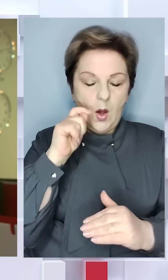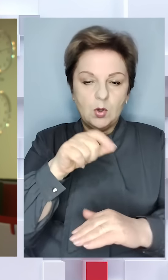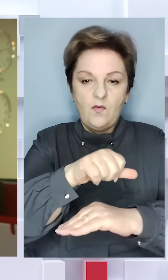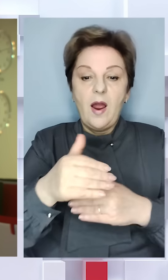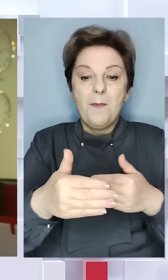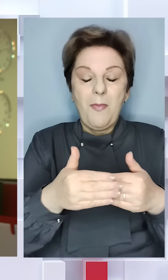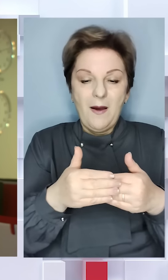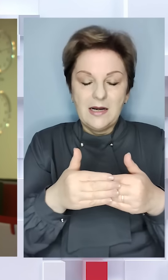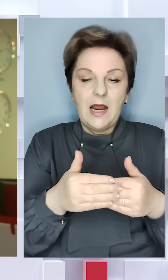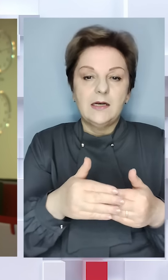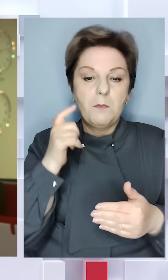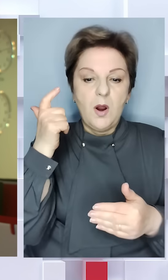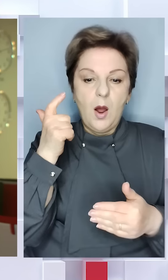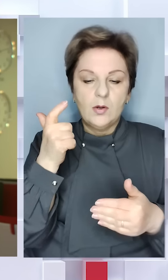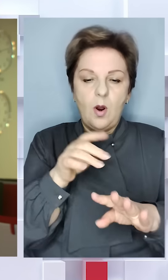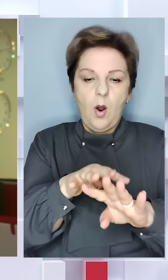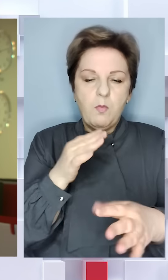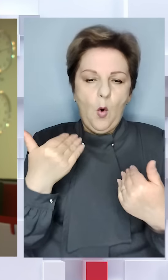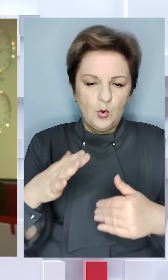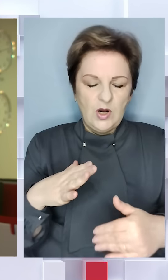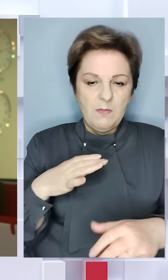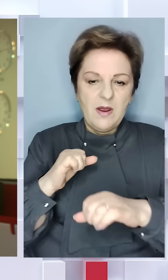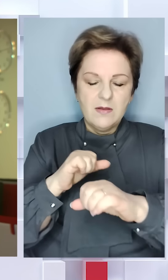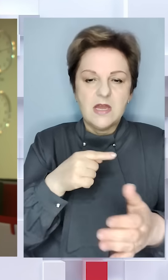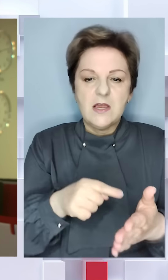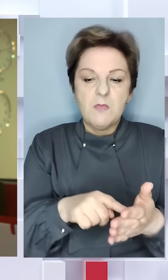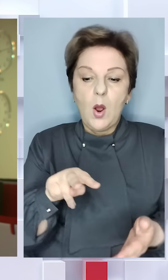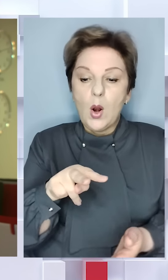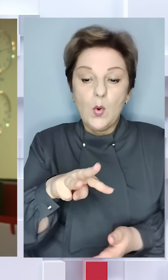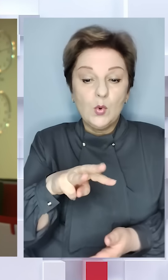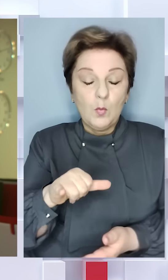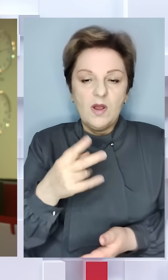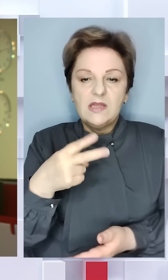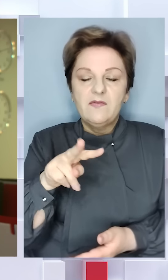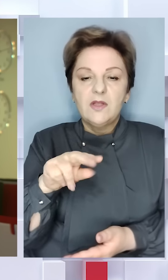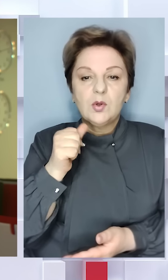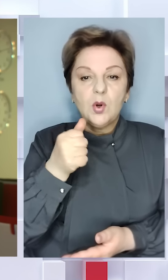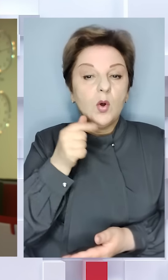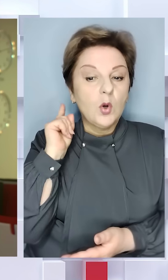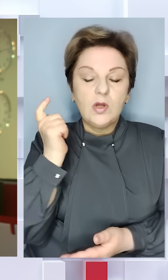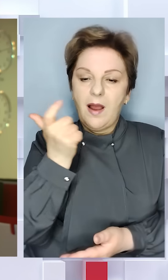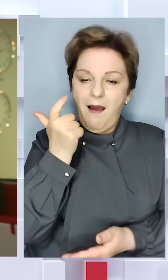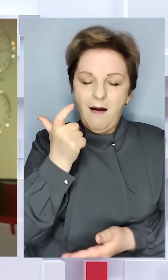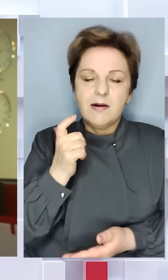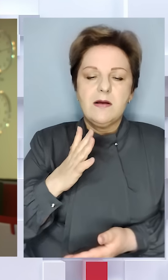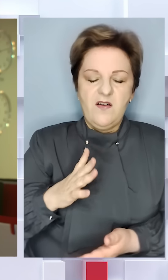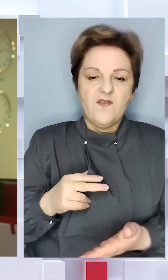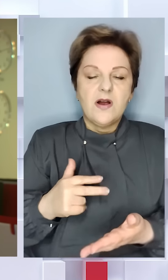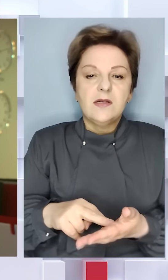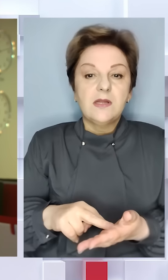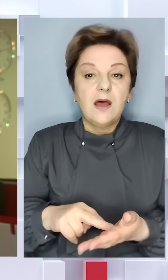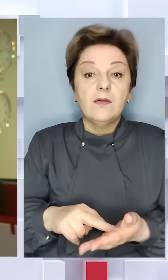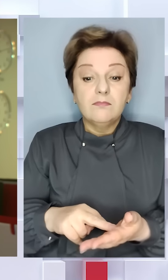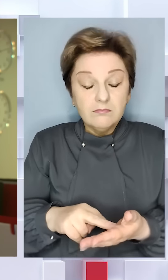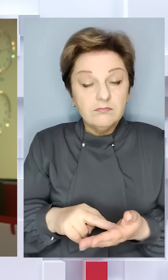перед Харковом. Підрозділ уже оборонив місто у лютому 2022 року. І тоді Харків вистояв не в останню чергу і